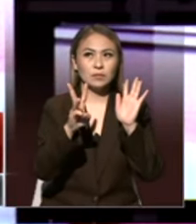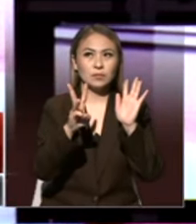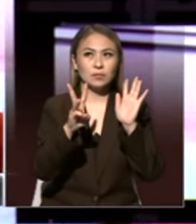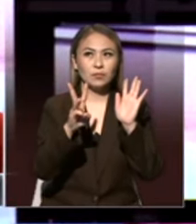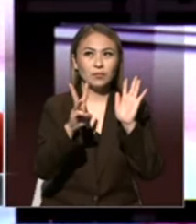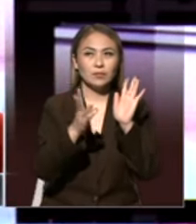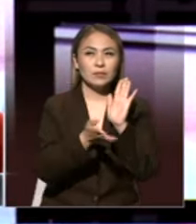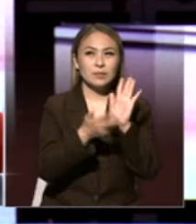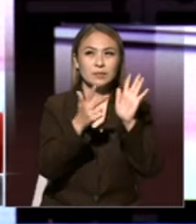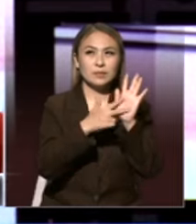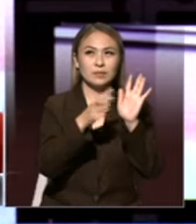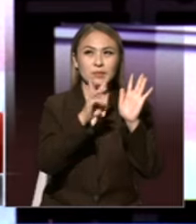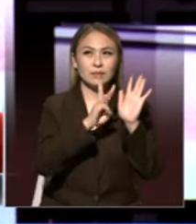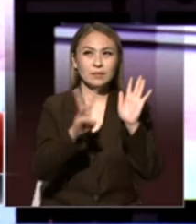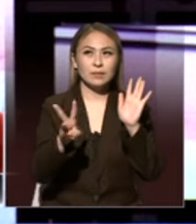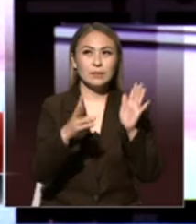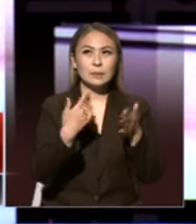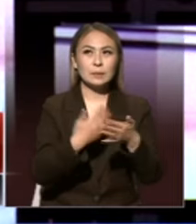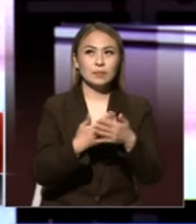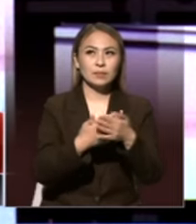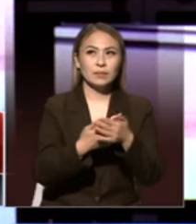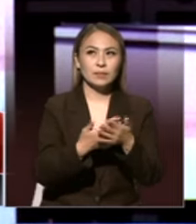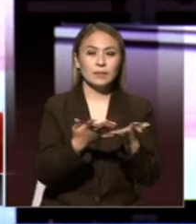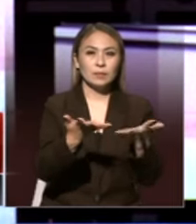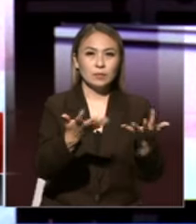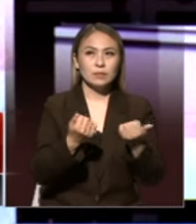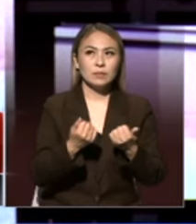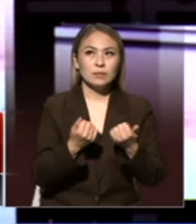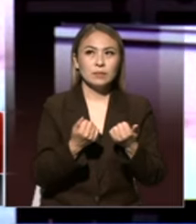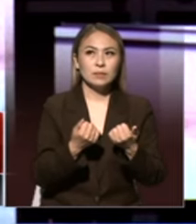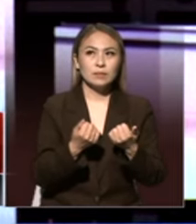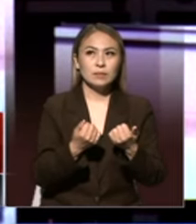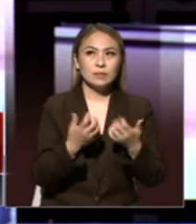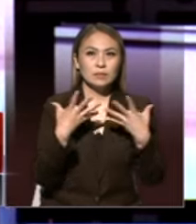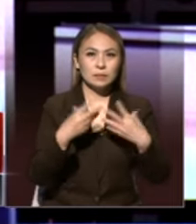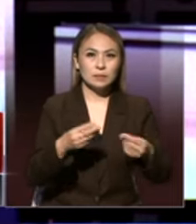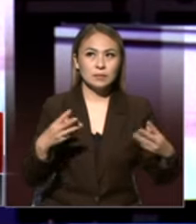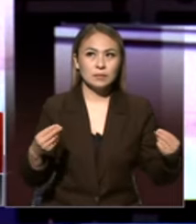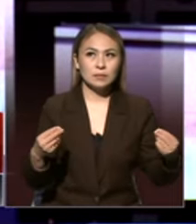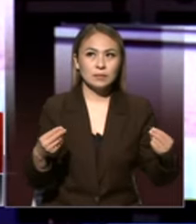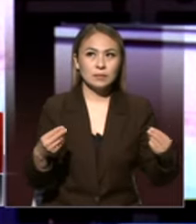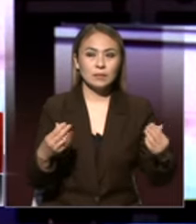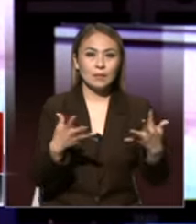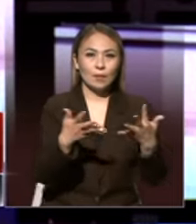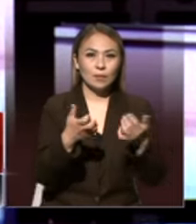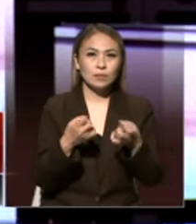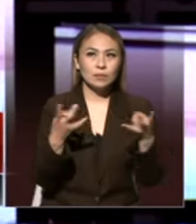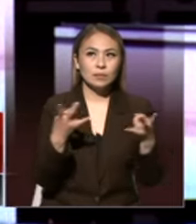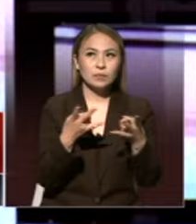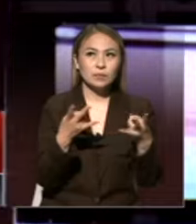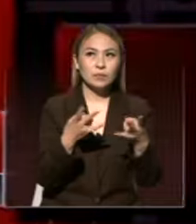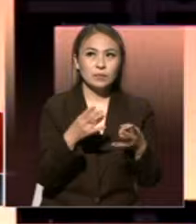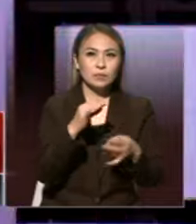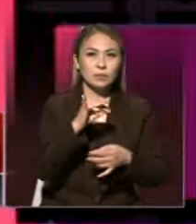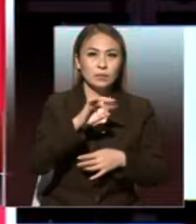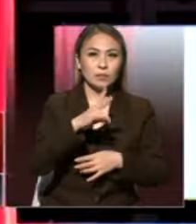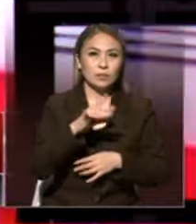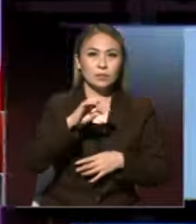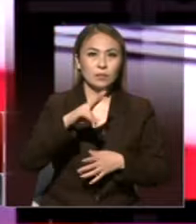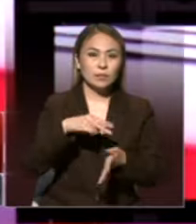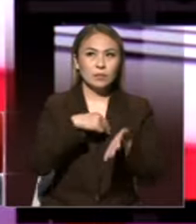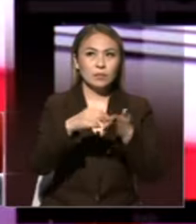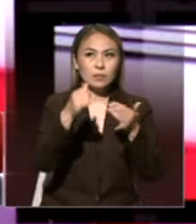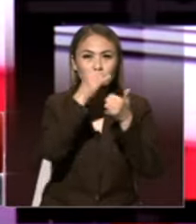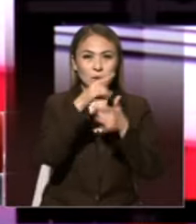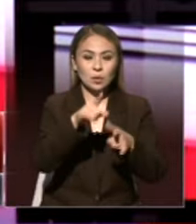бердім. 8 миллион теңге ақша алу үшін көктем айы. Мысалы көктем айында алу керек. Біз июль-июльде ол техниканы ала алмаймыз, керек